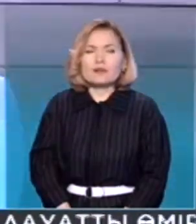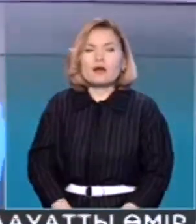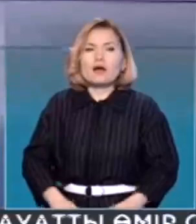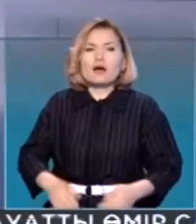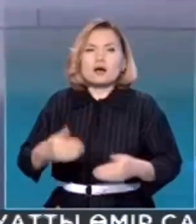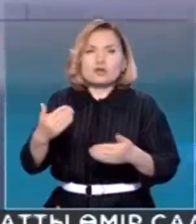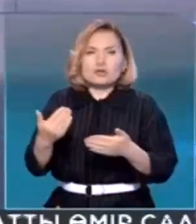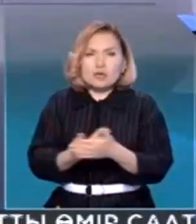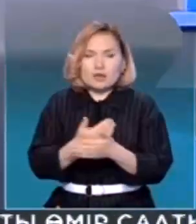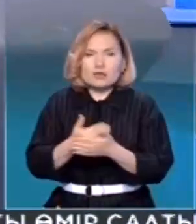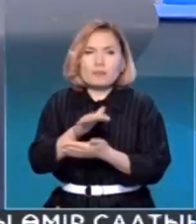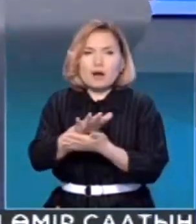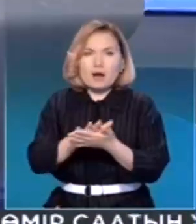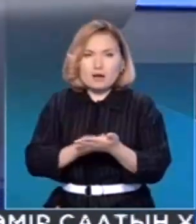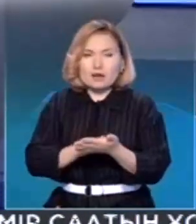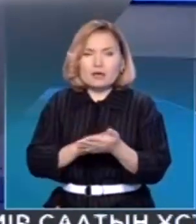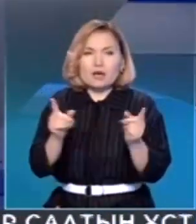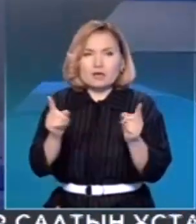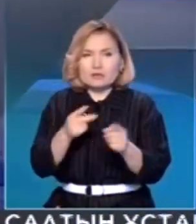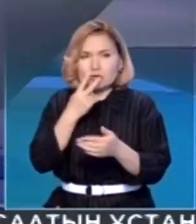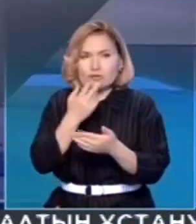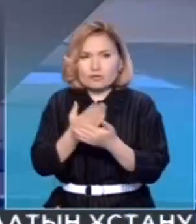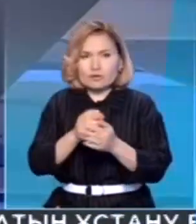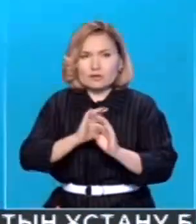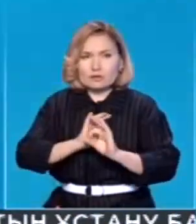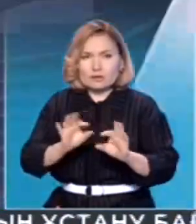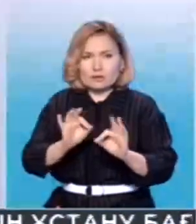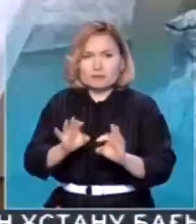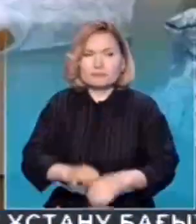Хабарымыздан әрі қарай көретіндеріңіз.